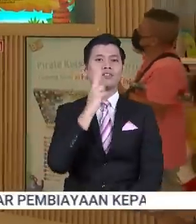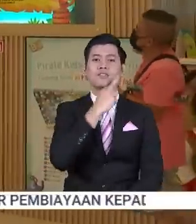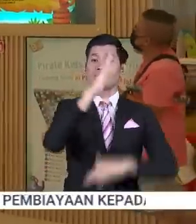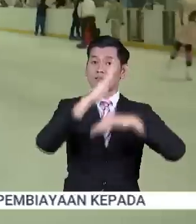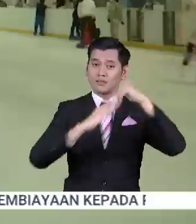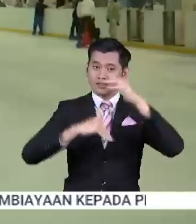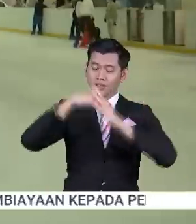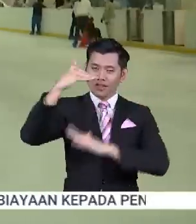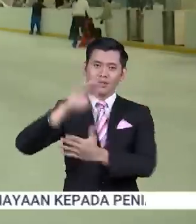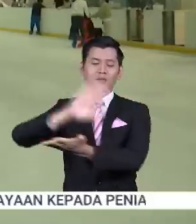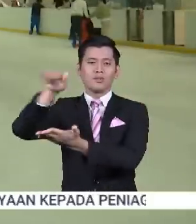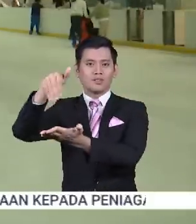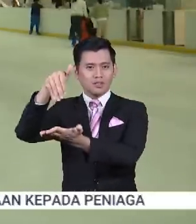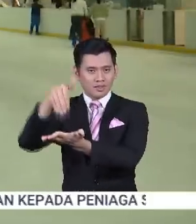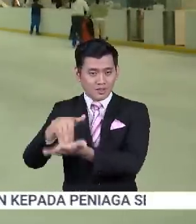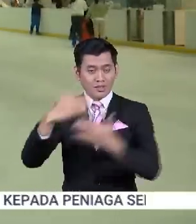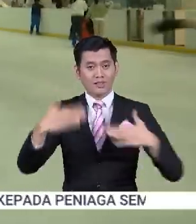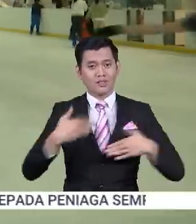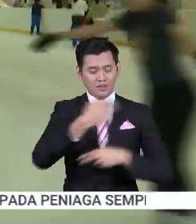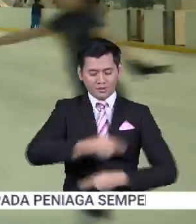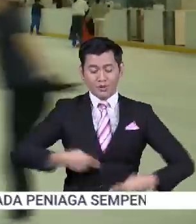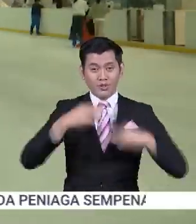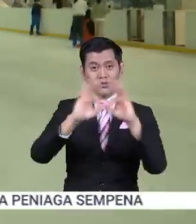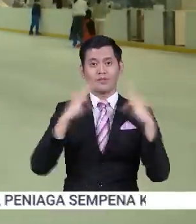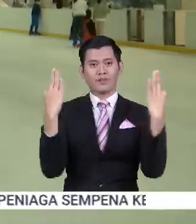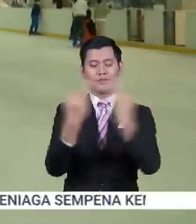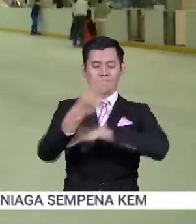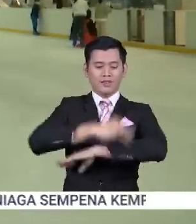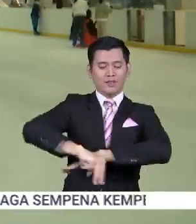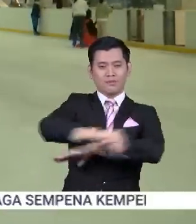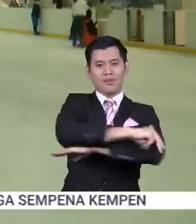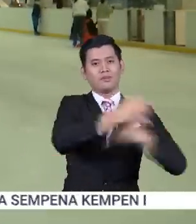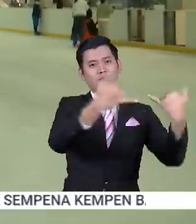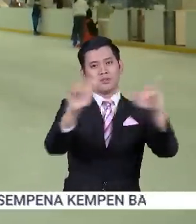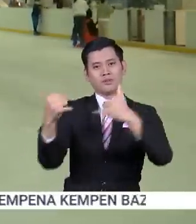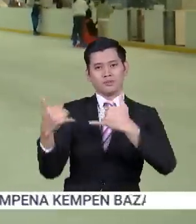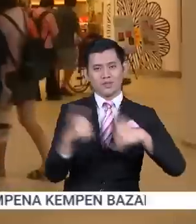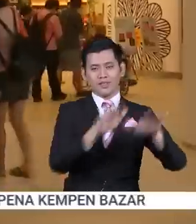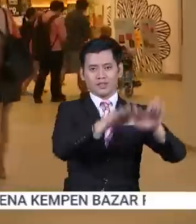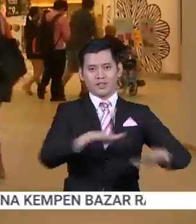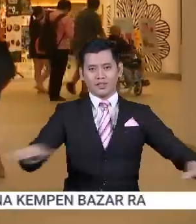selesa, pusat hiburan keluarga, taman permainan kanak-kanak dan dewasa.